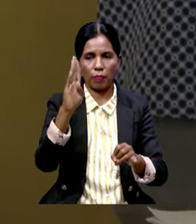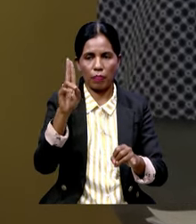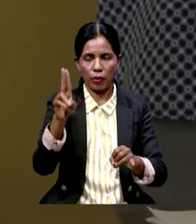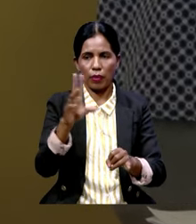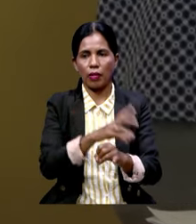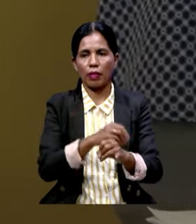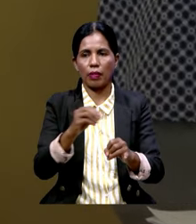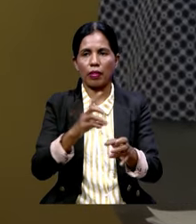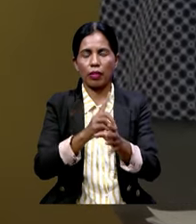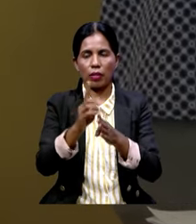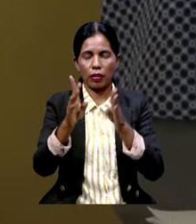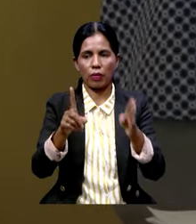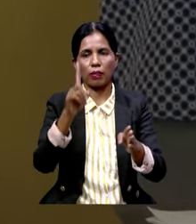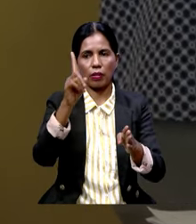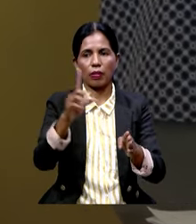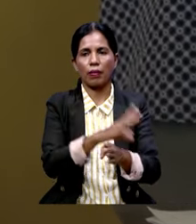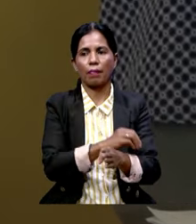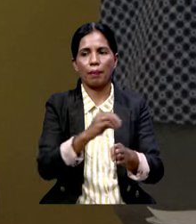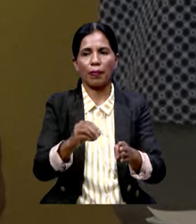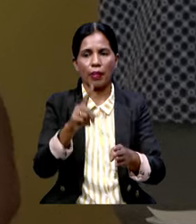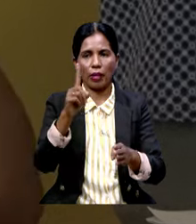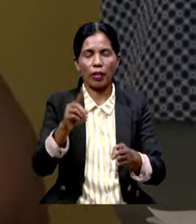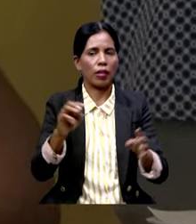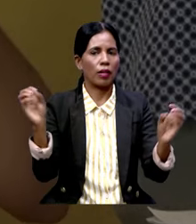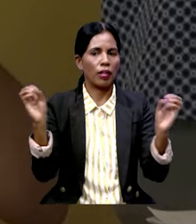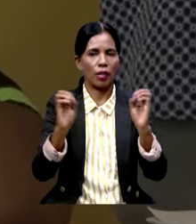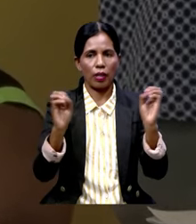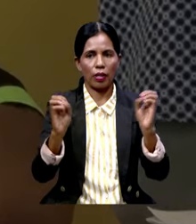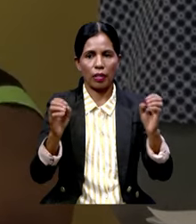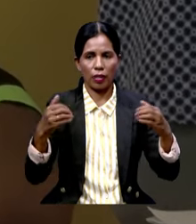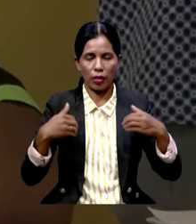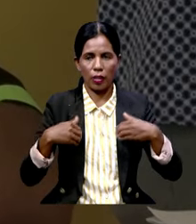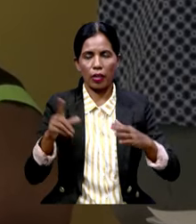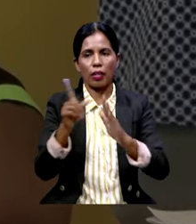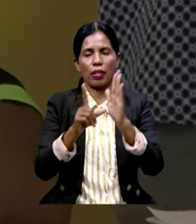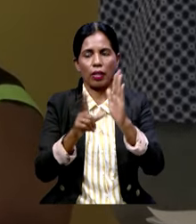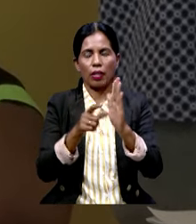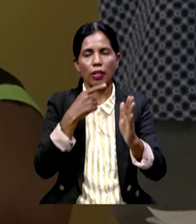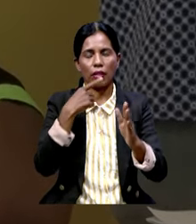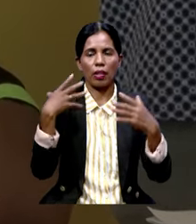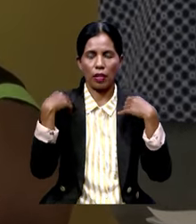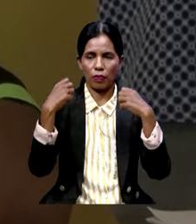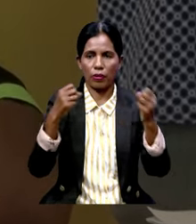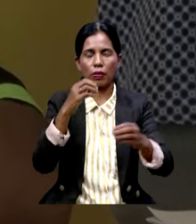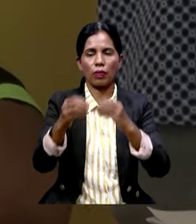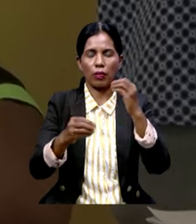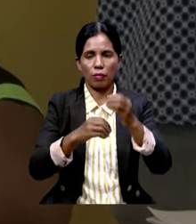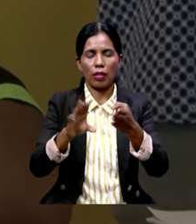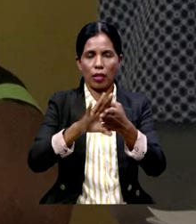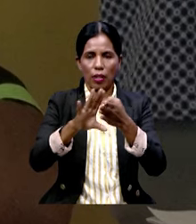ne, direktur mesak masina. Iya laran ne, la iya base legal kan dekretu liruman be maka forsa konoba notifikasang